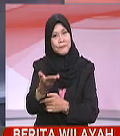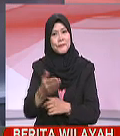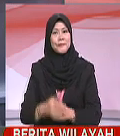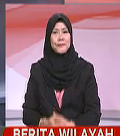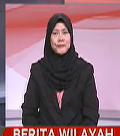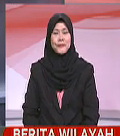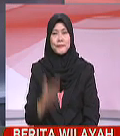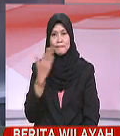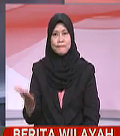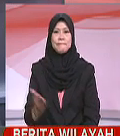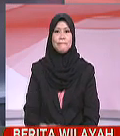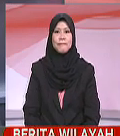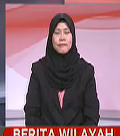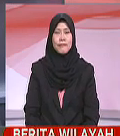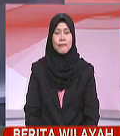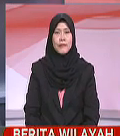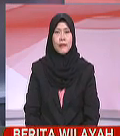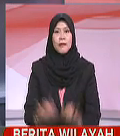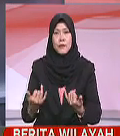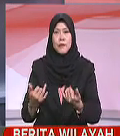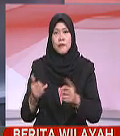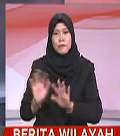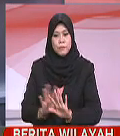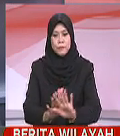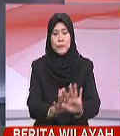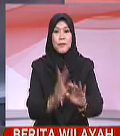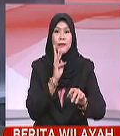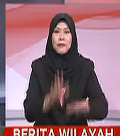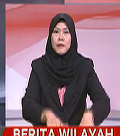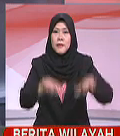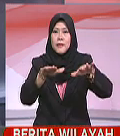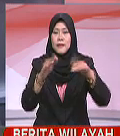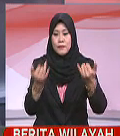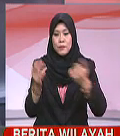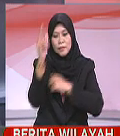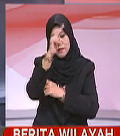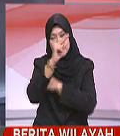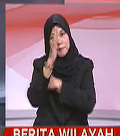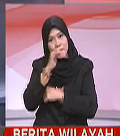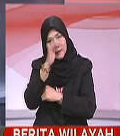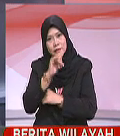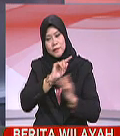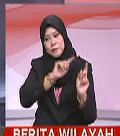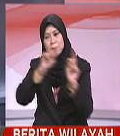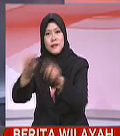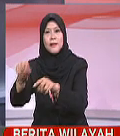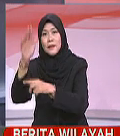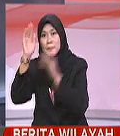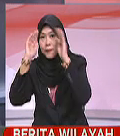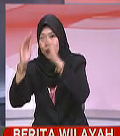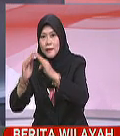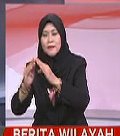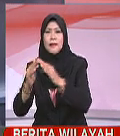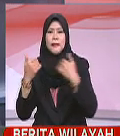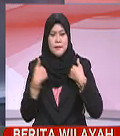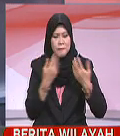Silakan. Ya, terima kasih. Baiklah, konvoi misi bantuan pasca banjir Kerajaan Negeri Melaka ke Pahang hari ini membawa